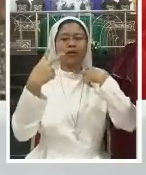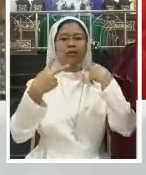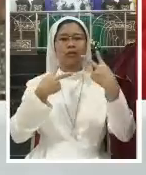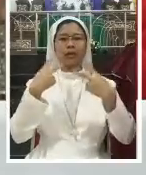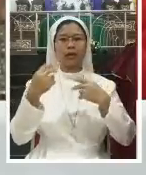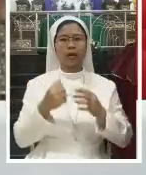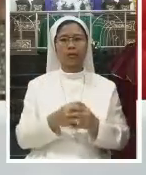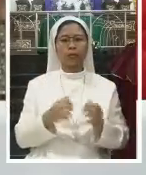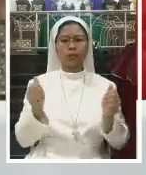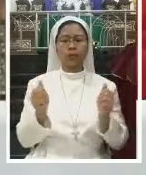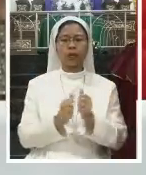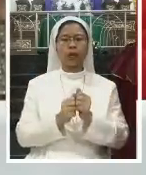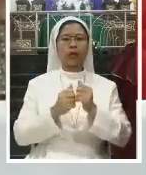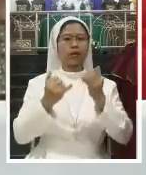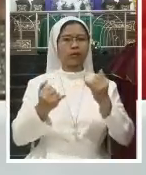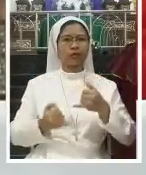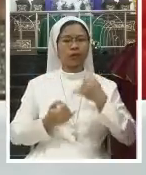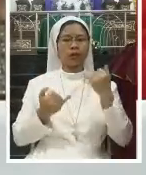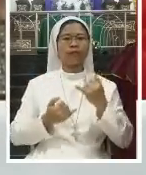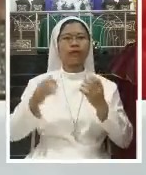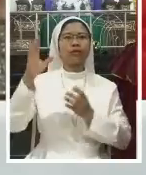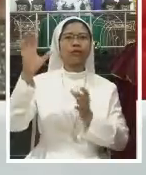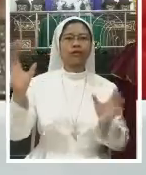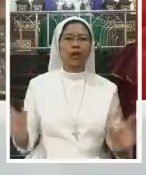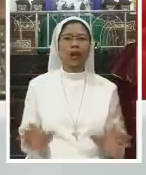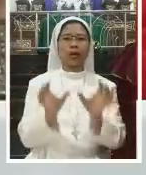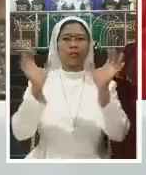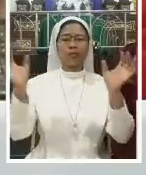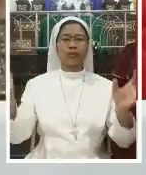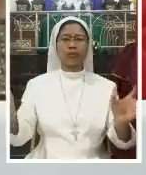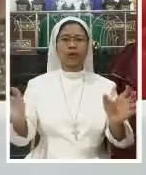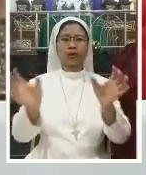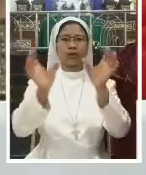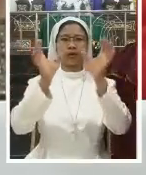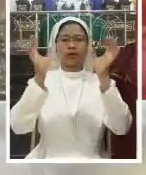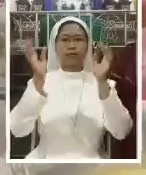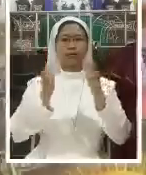nakukurahaw sa magayagayang selebrasyon.